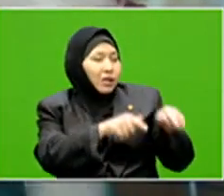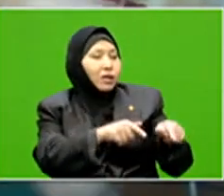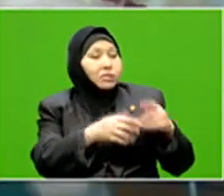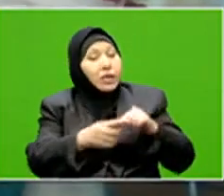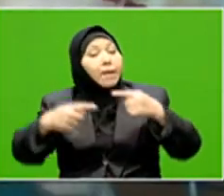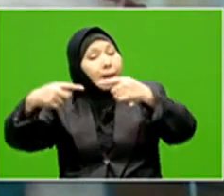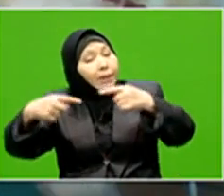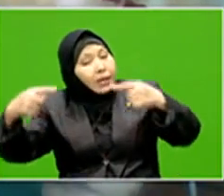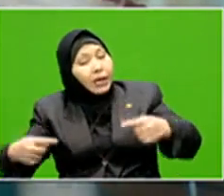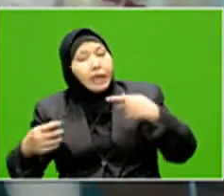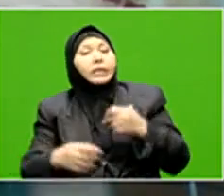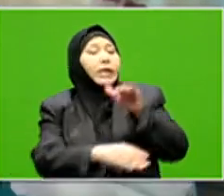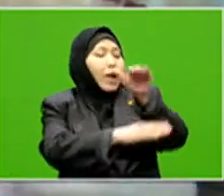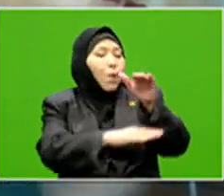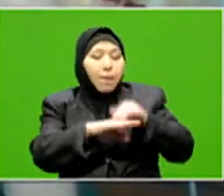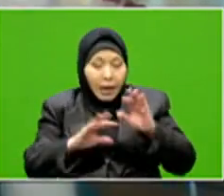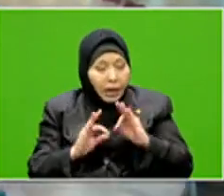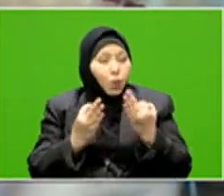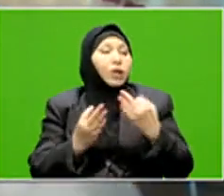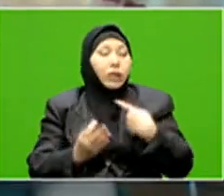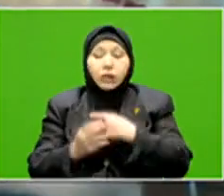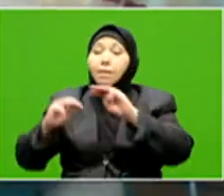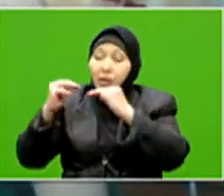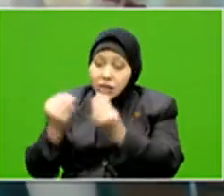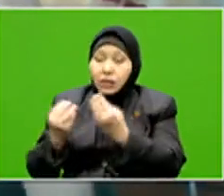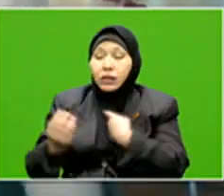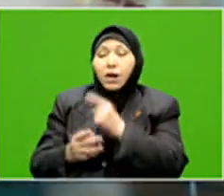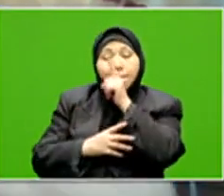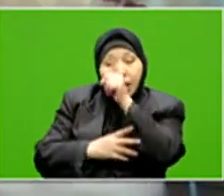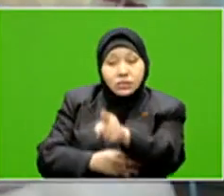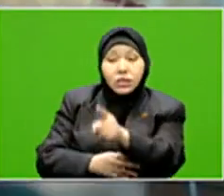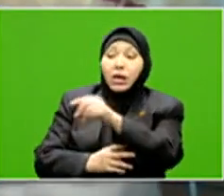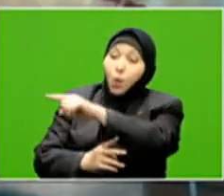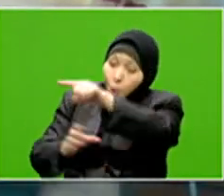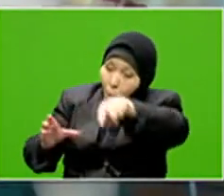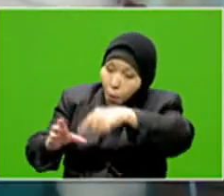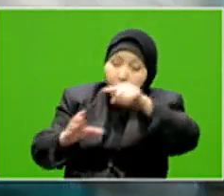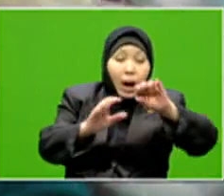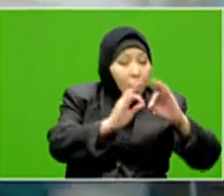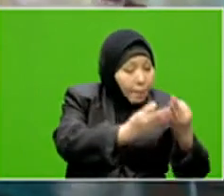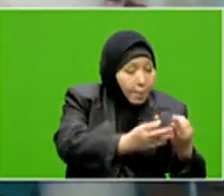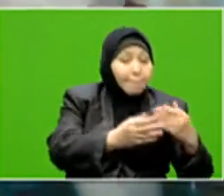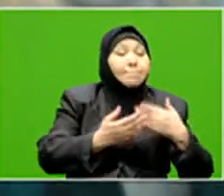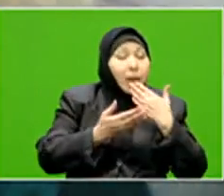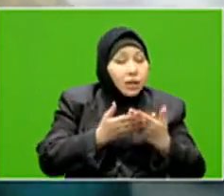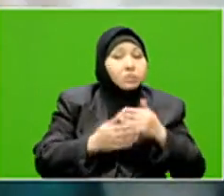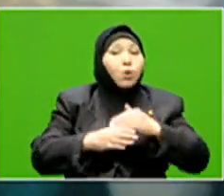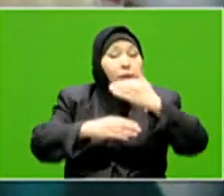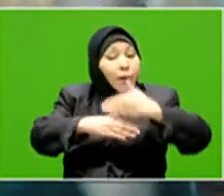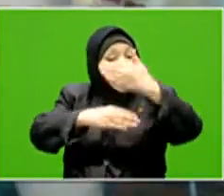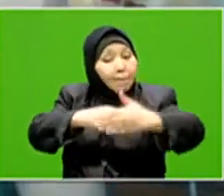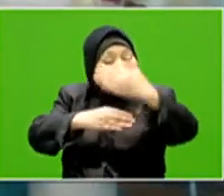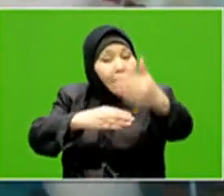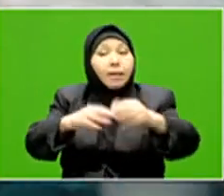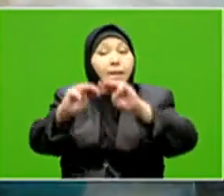kita kena buat dulu dakwah kepada keluarga kita, masyarakat kita, pastikan mereka itu baik. sebelum kita pergi ke medan yang seterusnya, iaitu